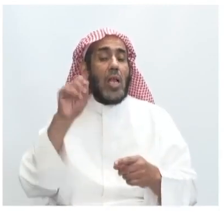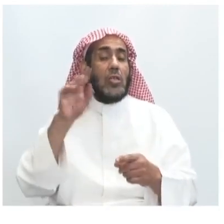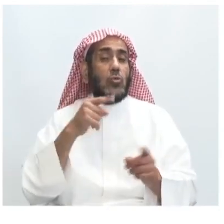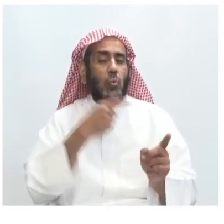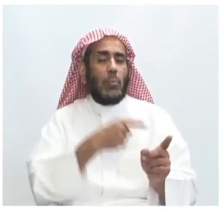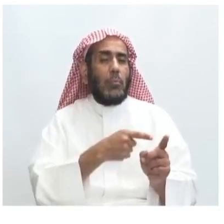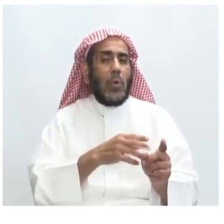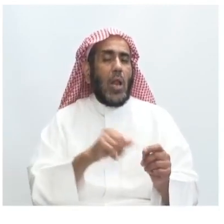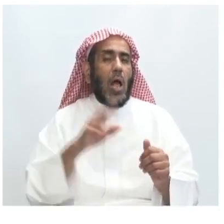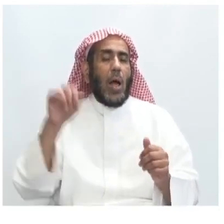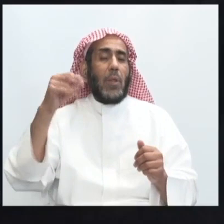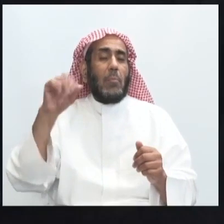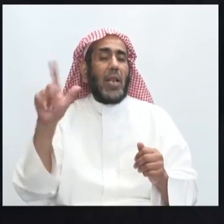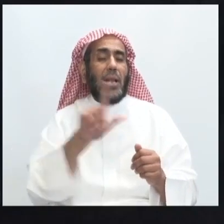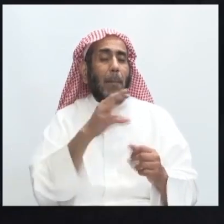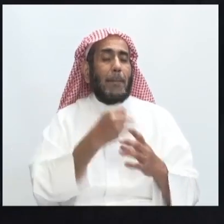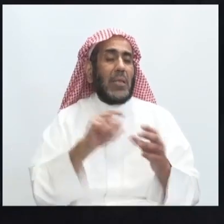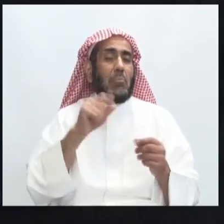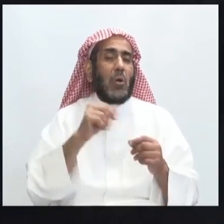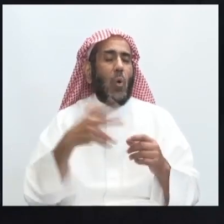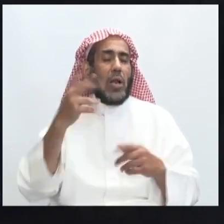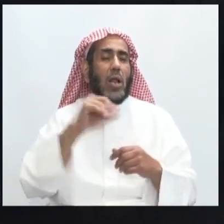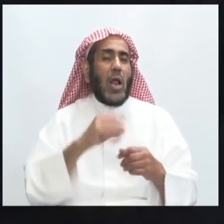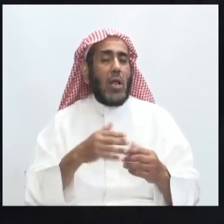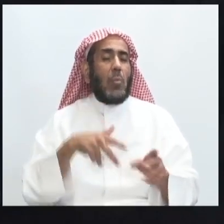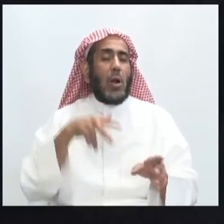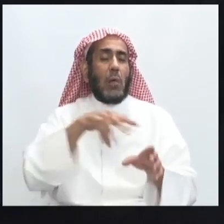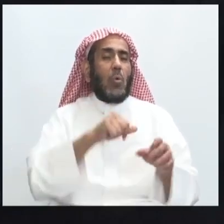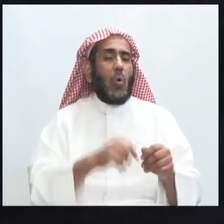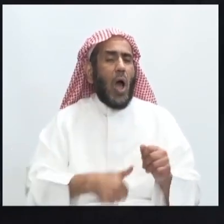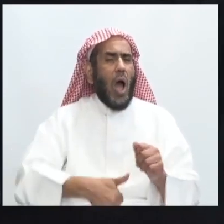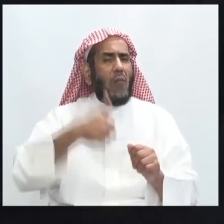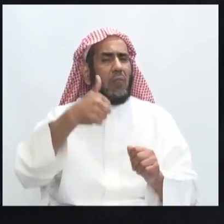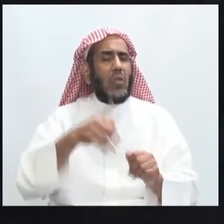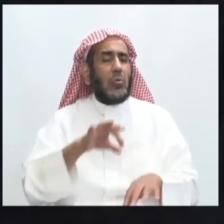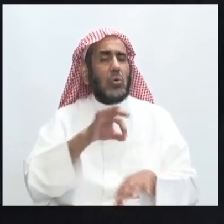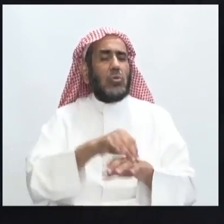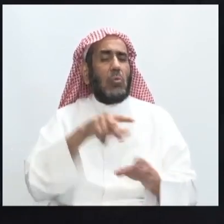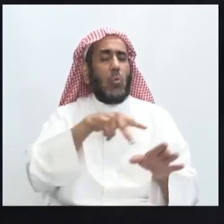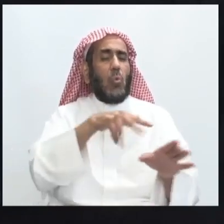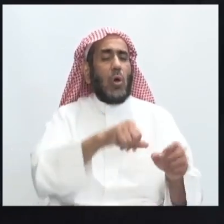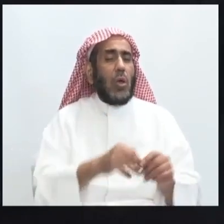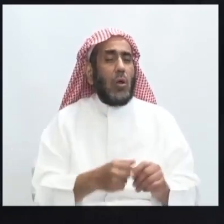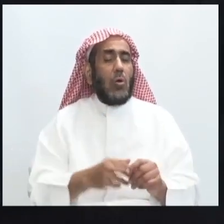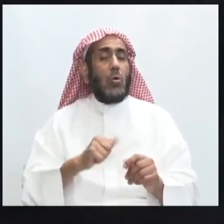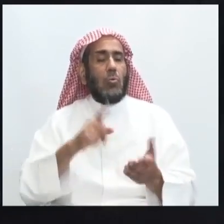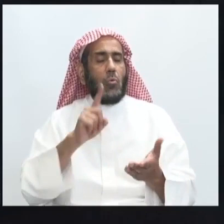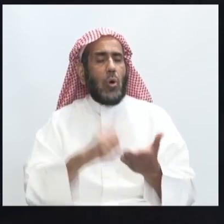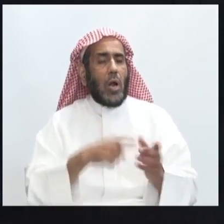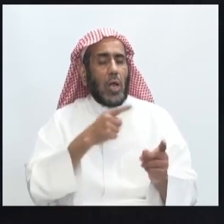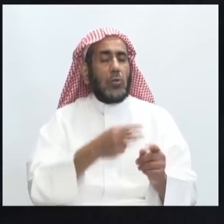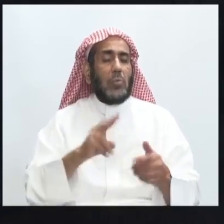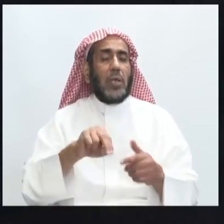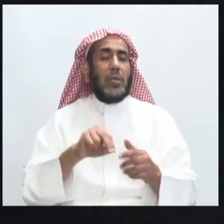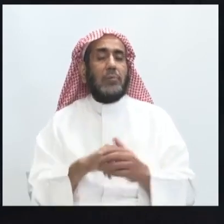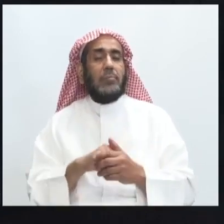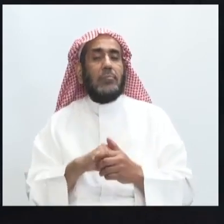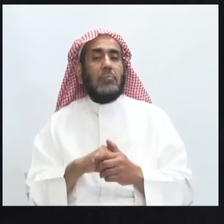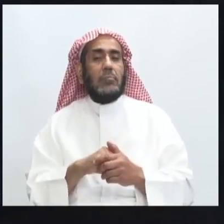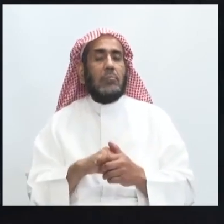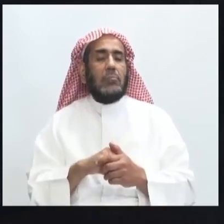لعبد الملك مروان طبعا الستم خيرا من ركب المطايق قل انتم افضل ناس ركب المطايا وهذا يقر معنى انتم كذلك